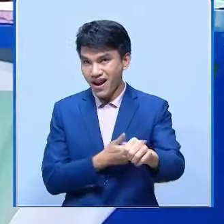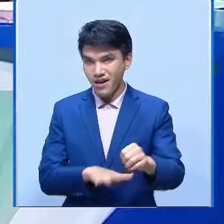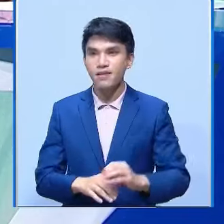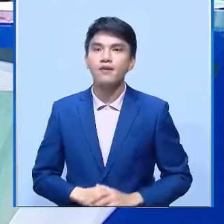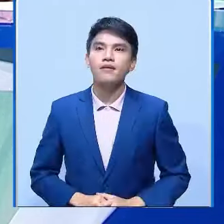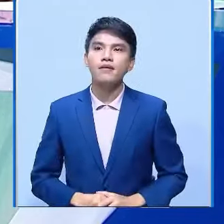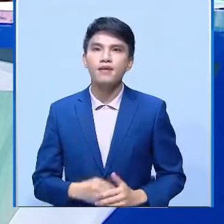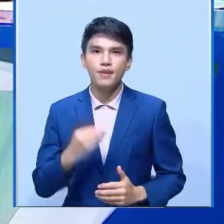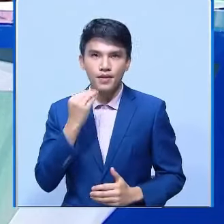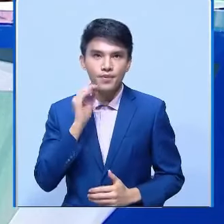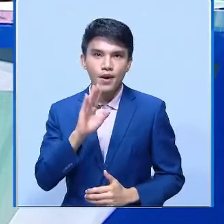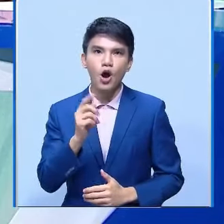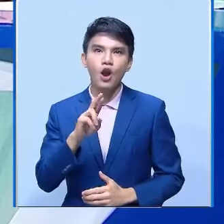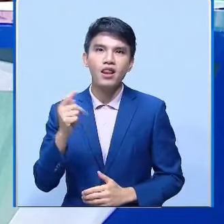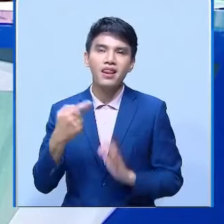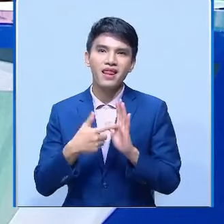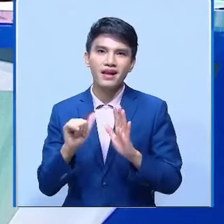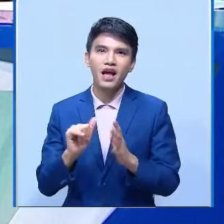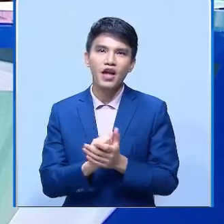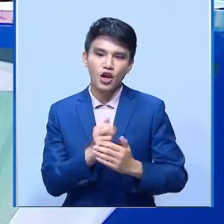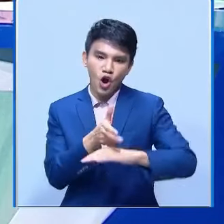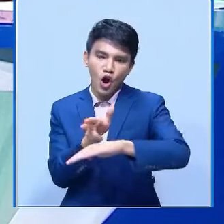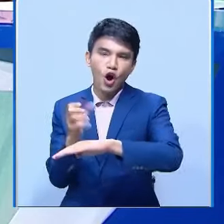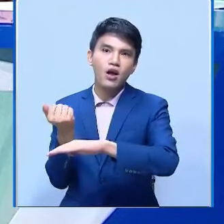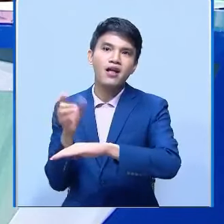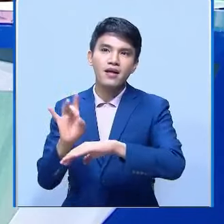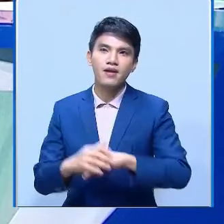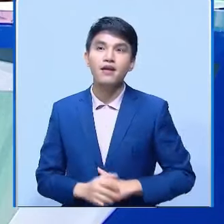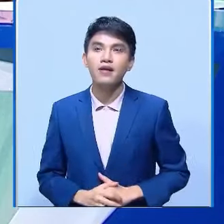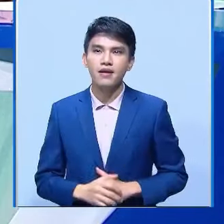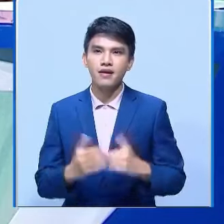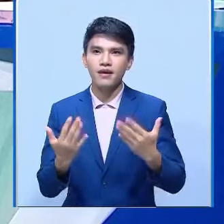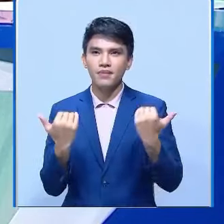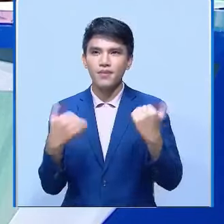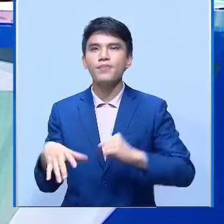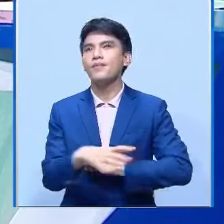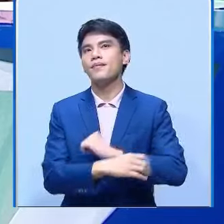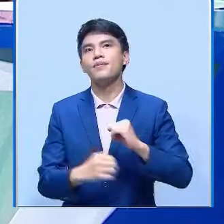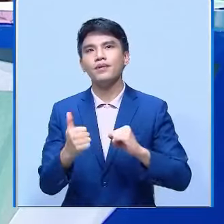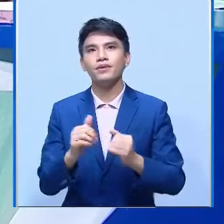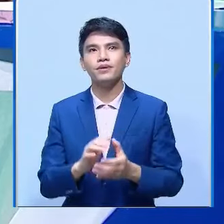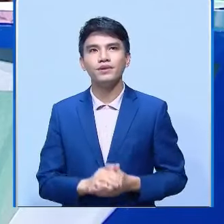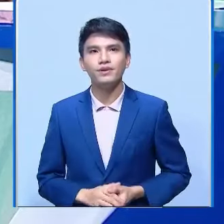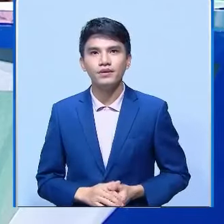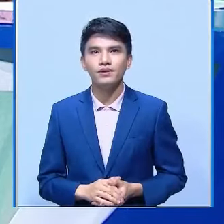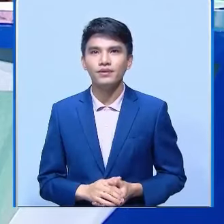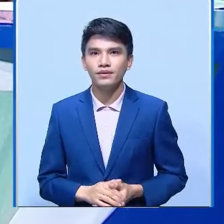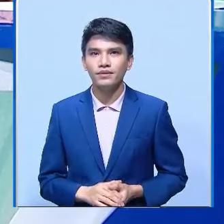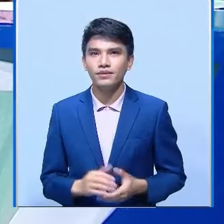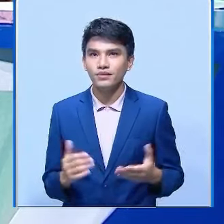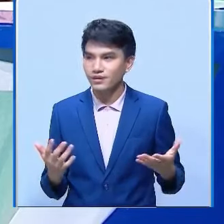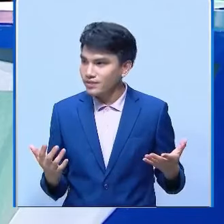บ้านคุณพี่อรไทยติดกล้องวงจรปิด18กล้องยังโดนขโมยเลยอ่ะแล้วไงอ่ะ